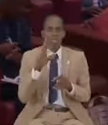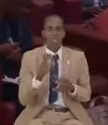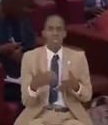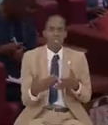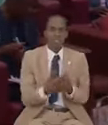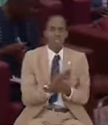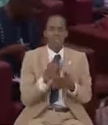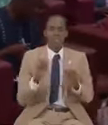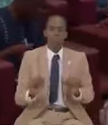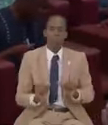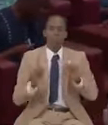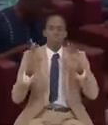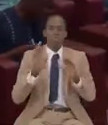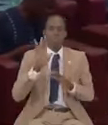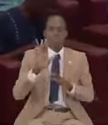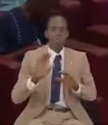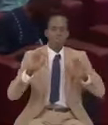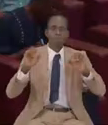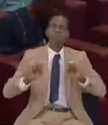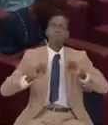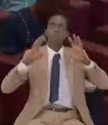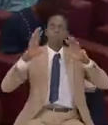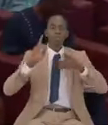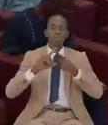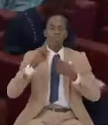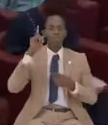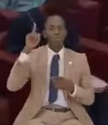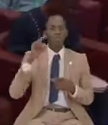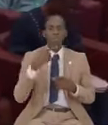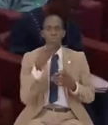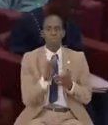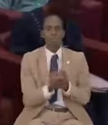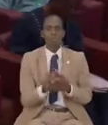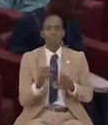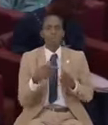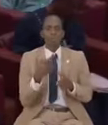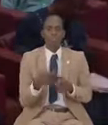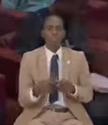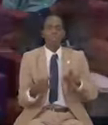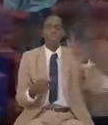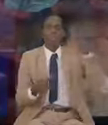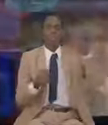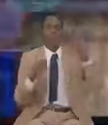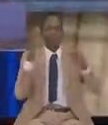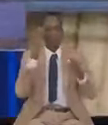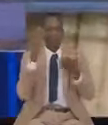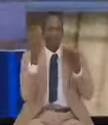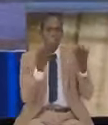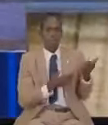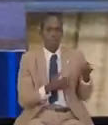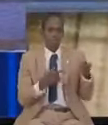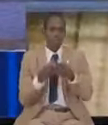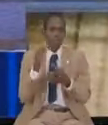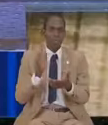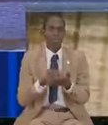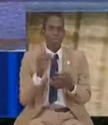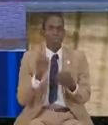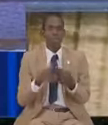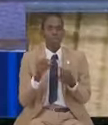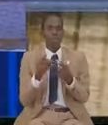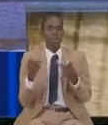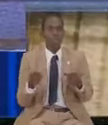ta consécration ton engagement à moi donc je vous ramènerai dans le lieu du je